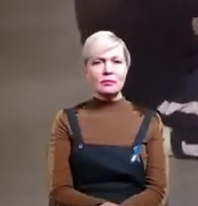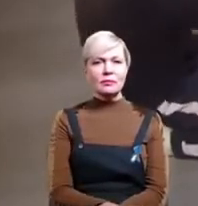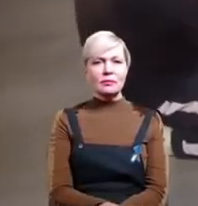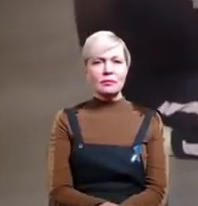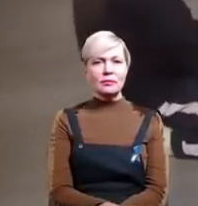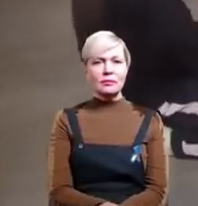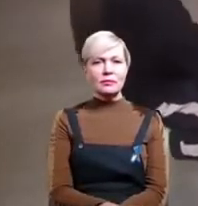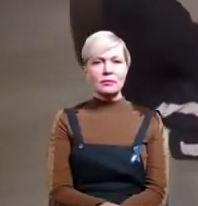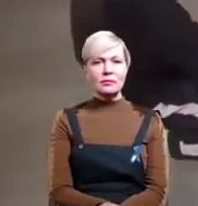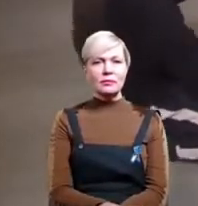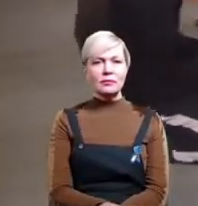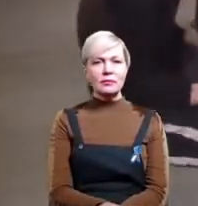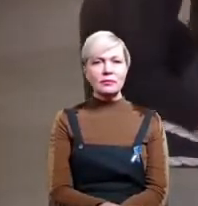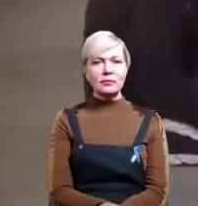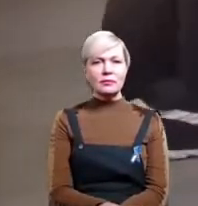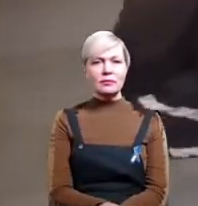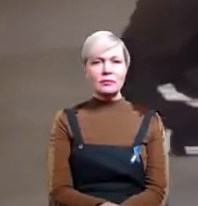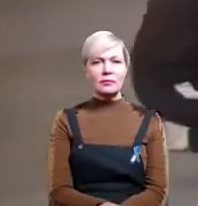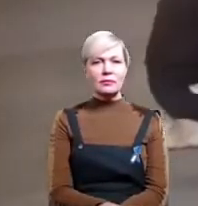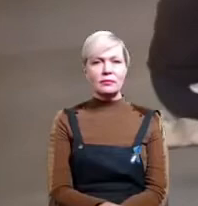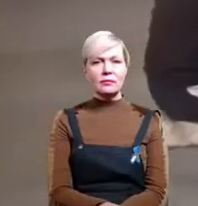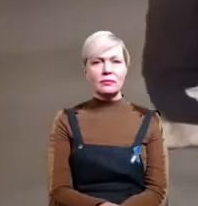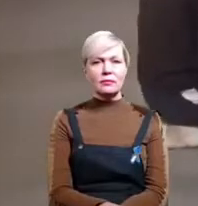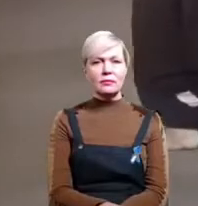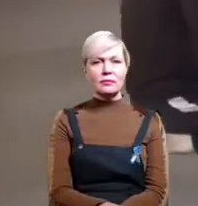Значит, у нас по припеву.